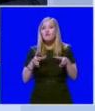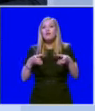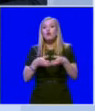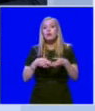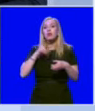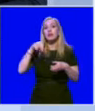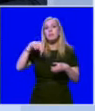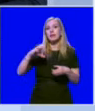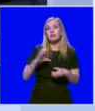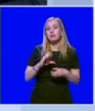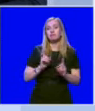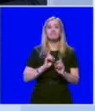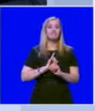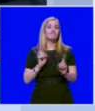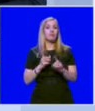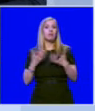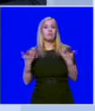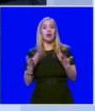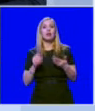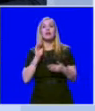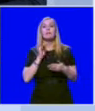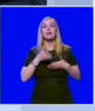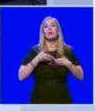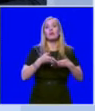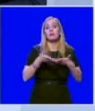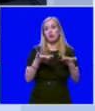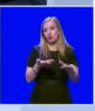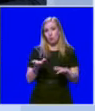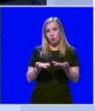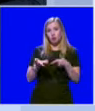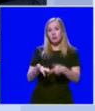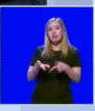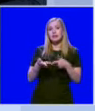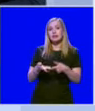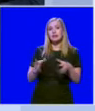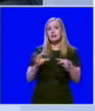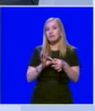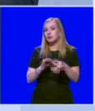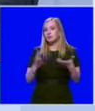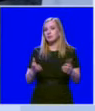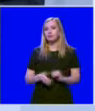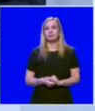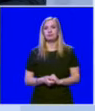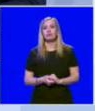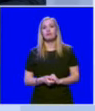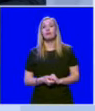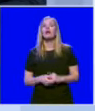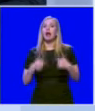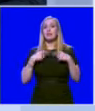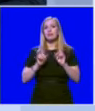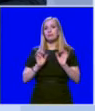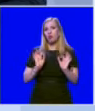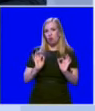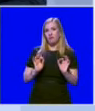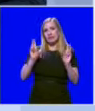на ДПС, няма как да бъде подкрепено нещо подобно, защото те са си функция един на друг. Така, сега аз не съм подготвена